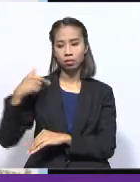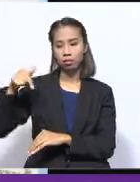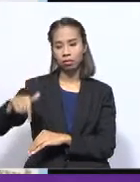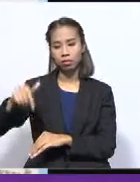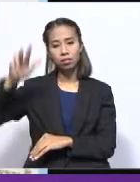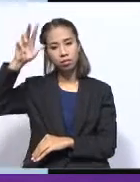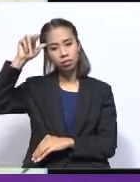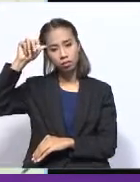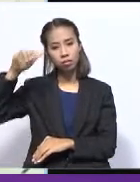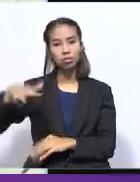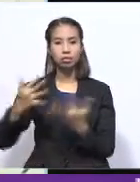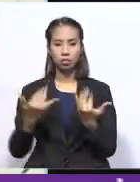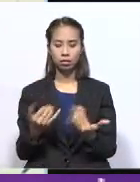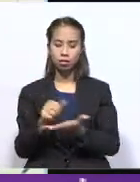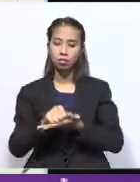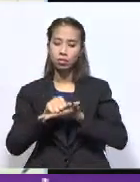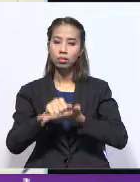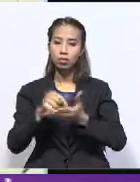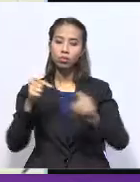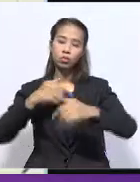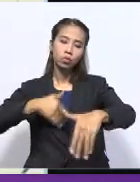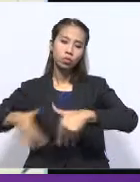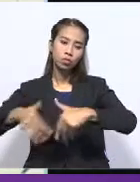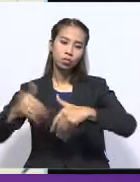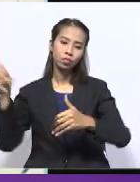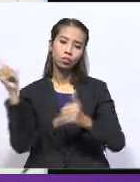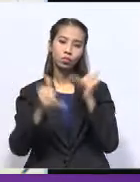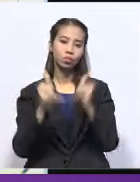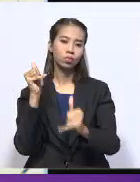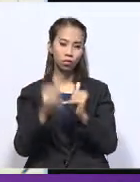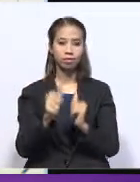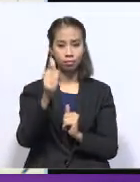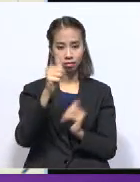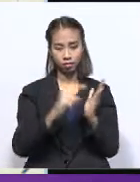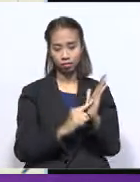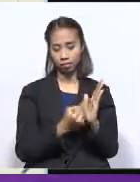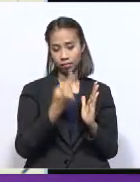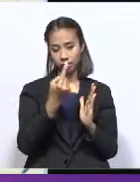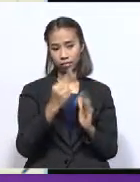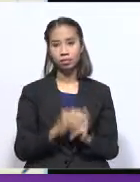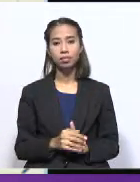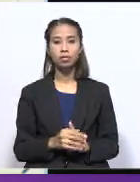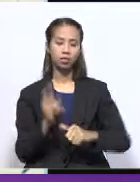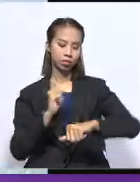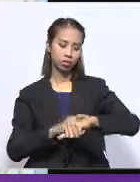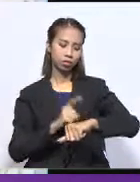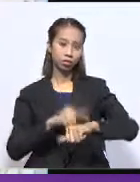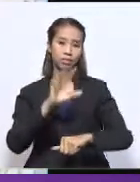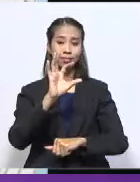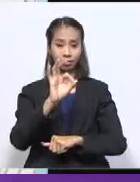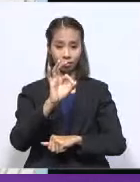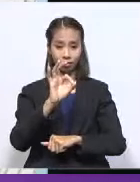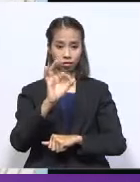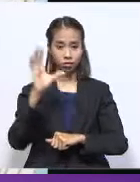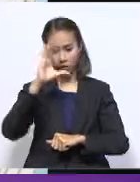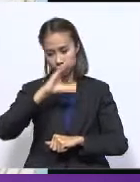ที่วงเวียนใหญ่เพื่ออำนวยความสะดวกให้กับพี่น้องประชาชนค่ะโดยจุดต้นทางนะคะเที่ยวแรกรถออกเวลา9นาฬิกา